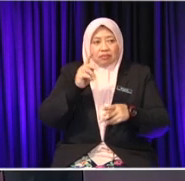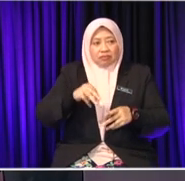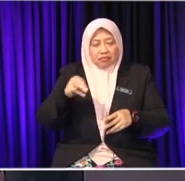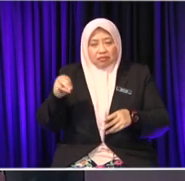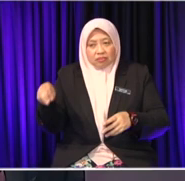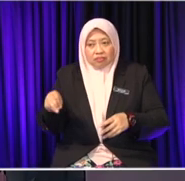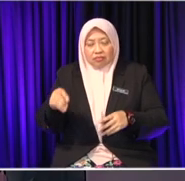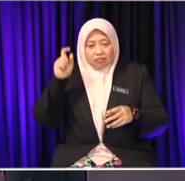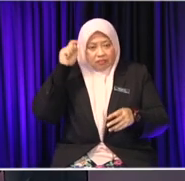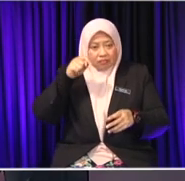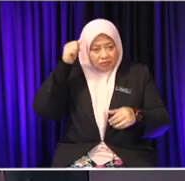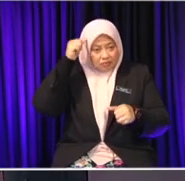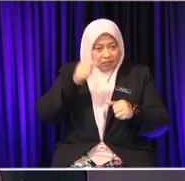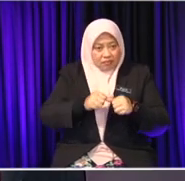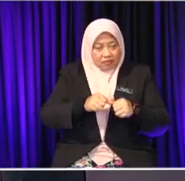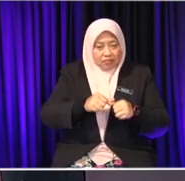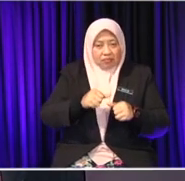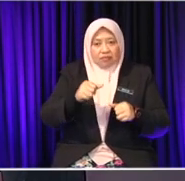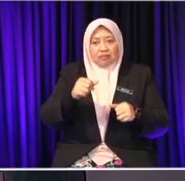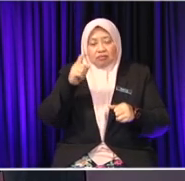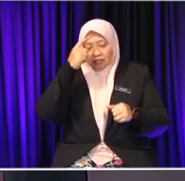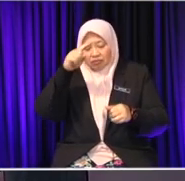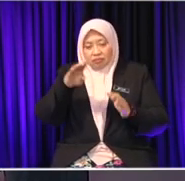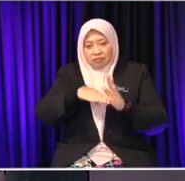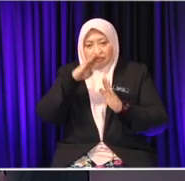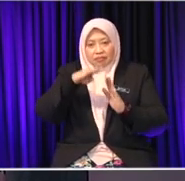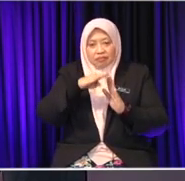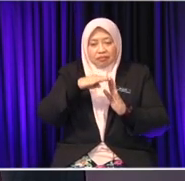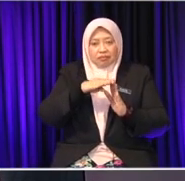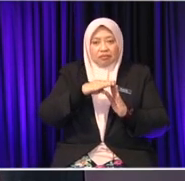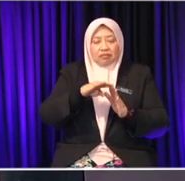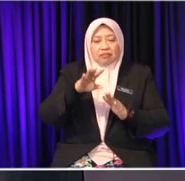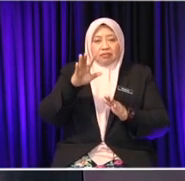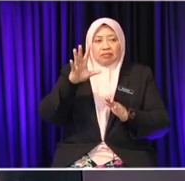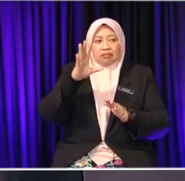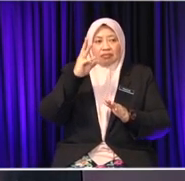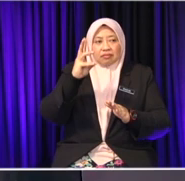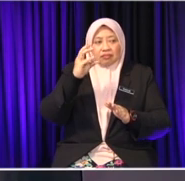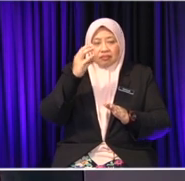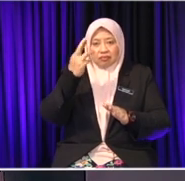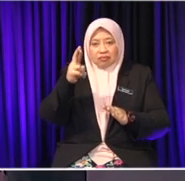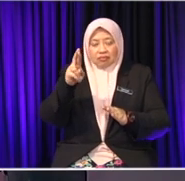ingat satu karo untuk Baki berikutnya Oke 560.000